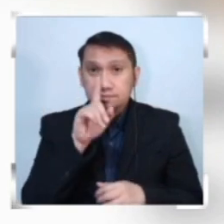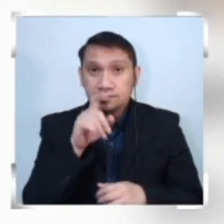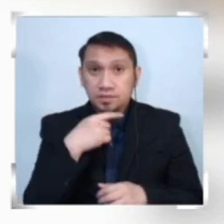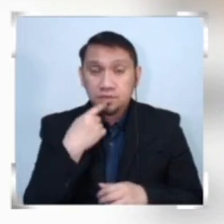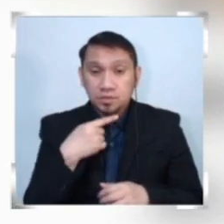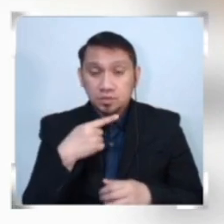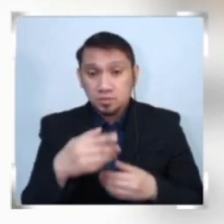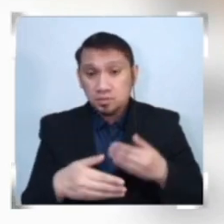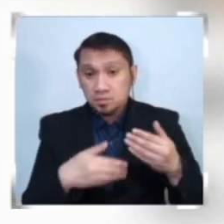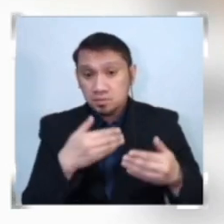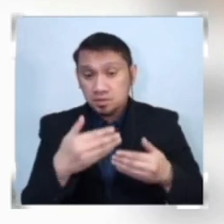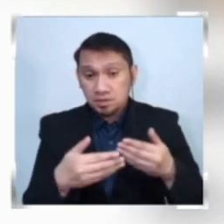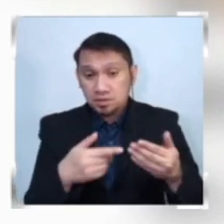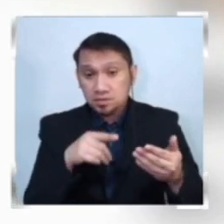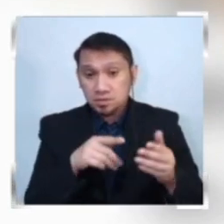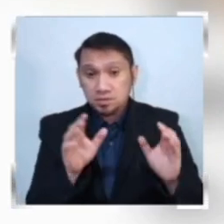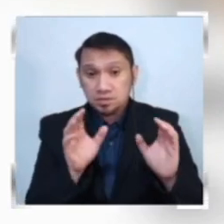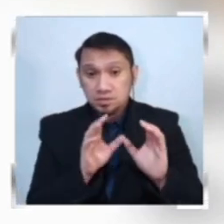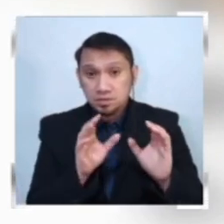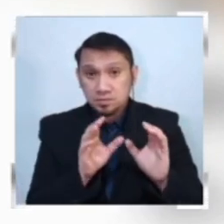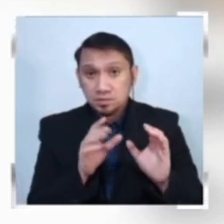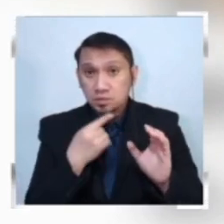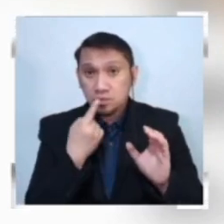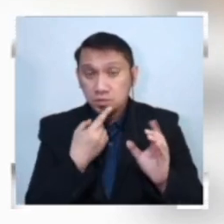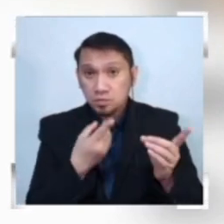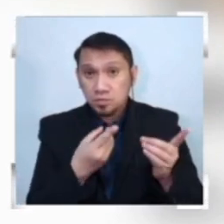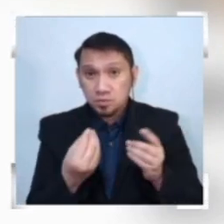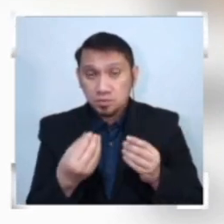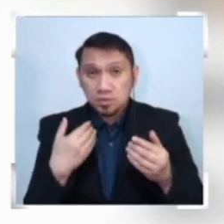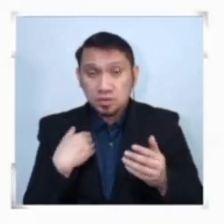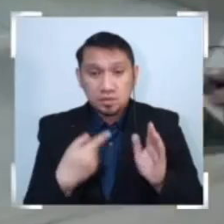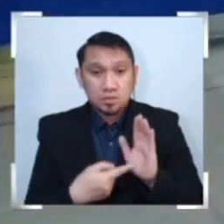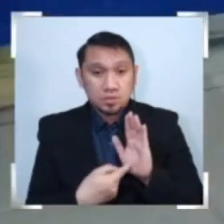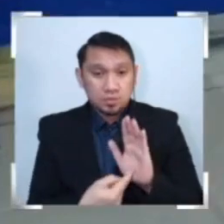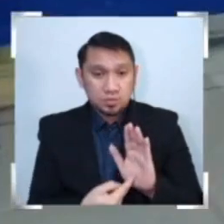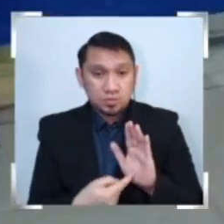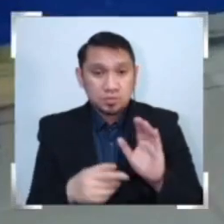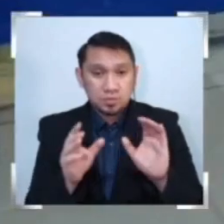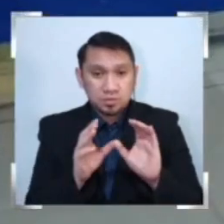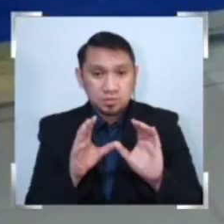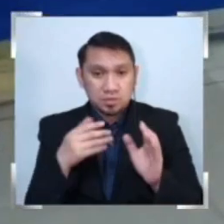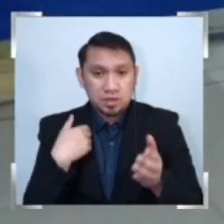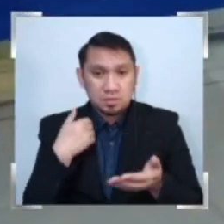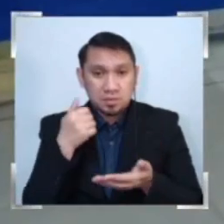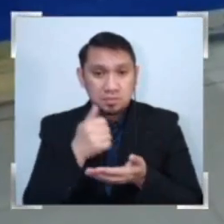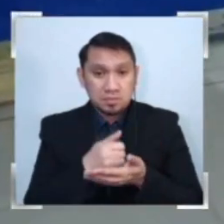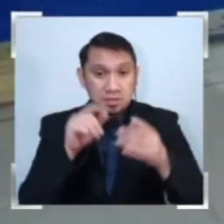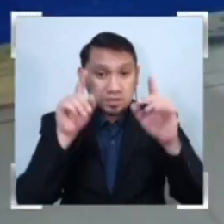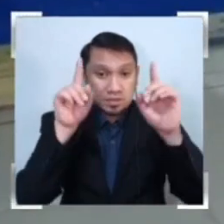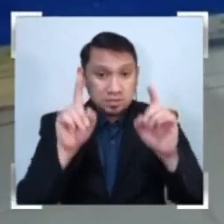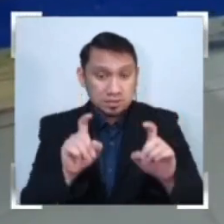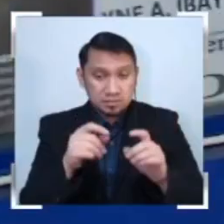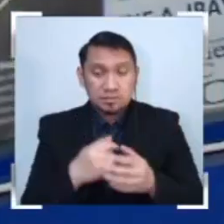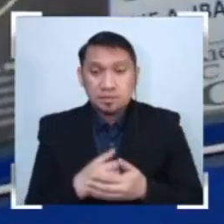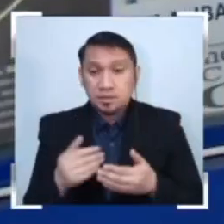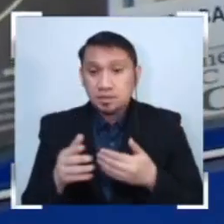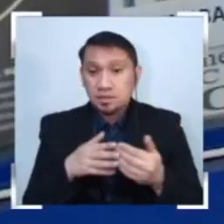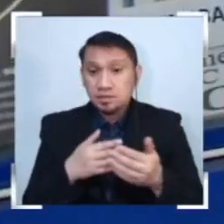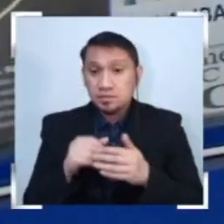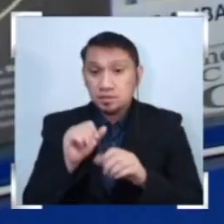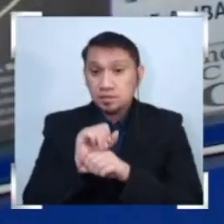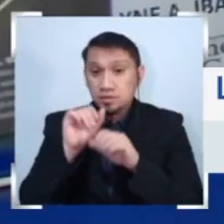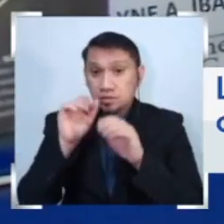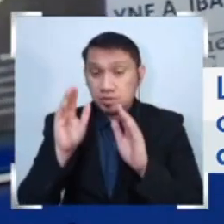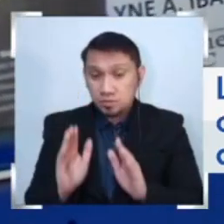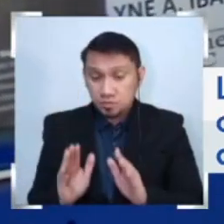for Renewal of Driver's License at may ipinakita pang certificate na pasado sa exam. Mismong empleyado ng LTO na isang frontliner evaluator